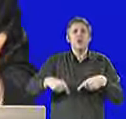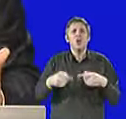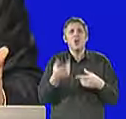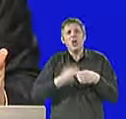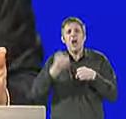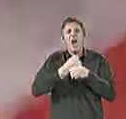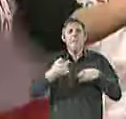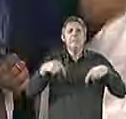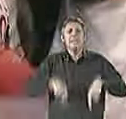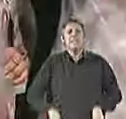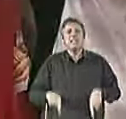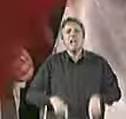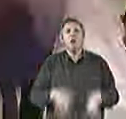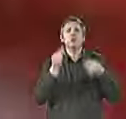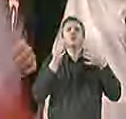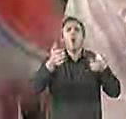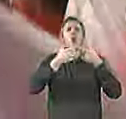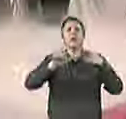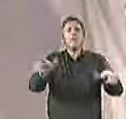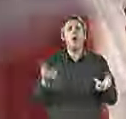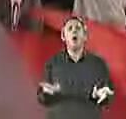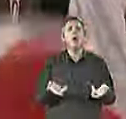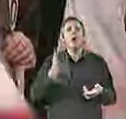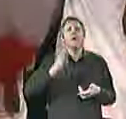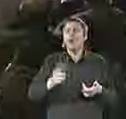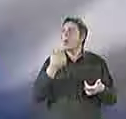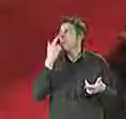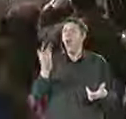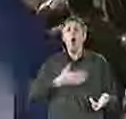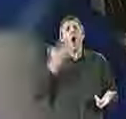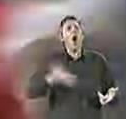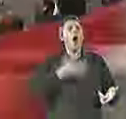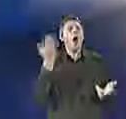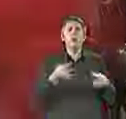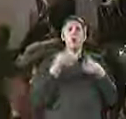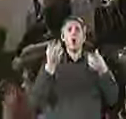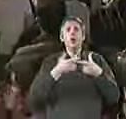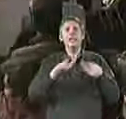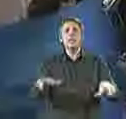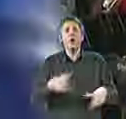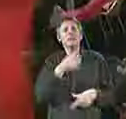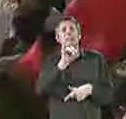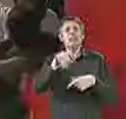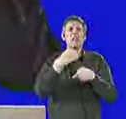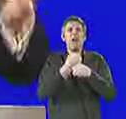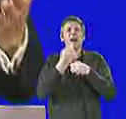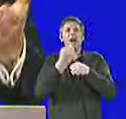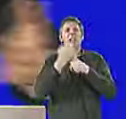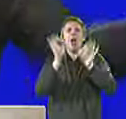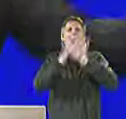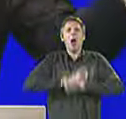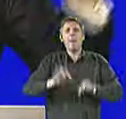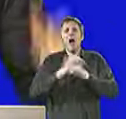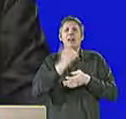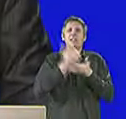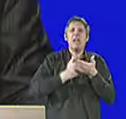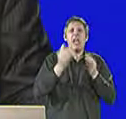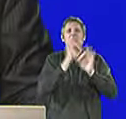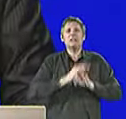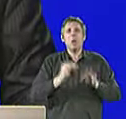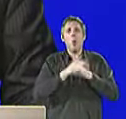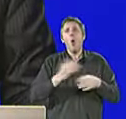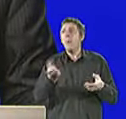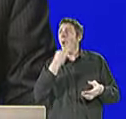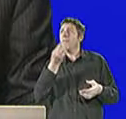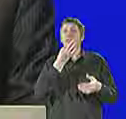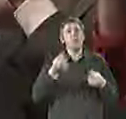temps libre, comme si on pouvait jouir du temps libre quand on n'avait pas d'emploi, pas de salaire, pas de revenus pour faire vivre sa